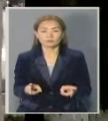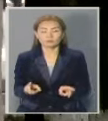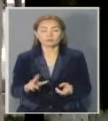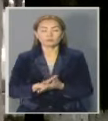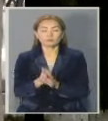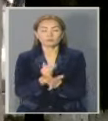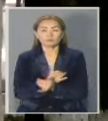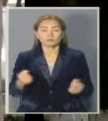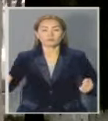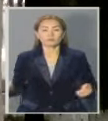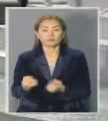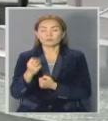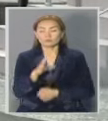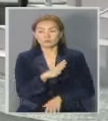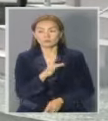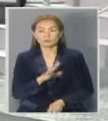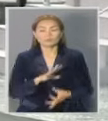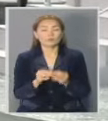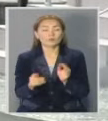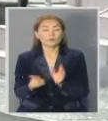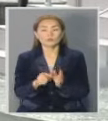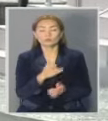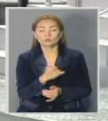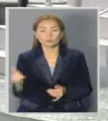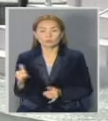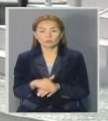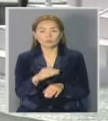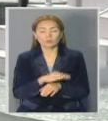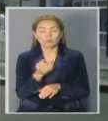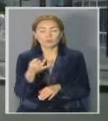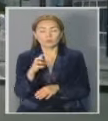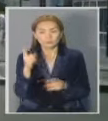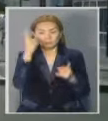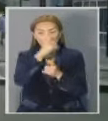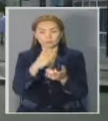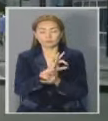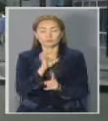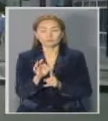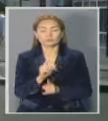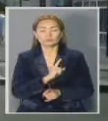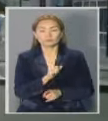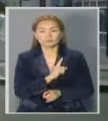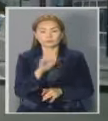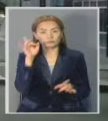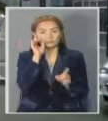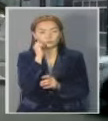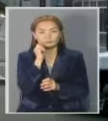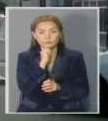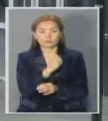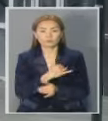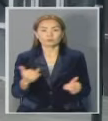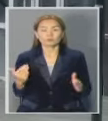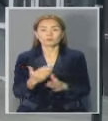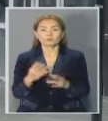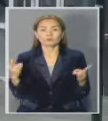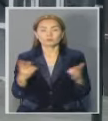осындай жандарға қолдау білдірілді. Сондай-ақ жалпы зейнеткерлерге арналған қайырымдылық айы да жарияланды. Мақсат жалғызбасты аз қамтылған қарттарға